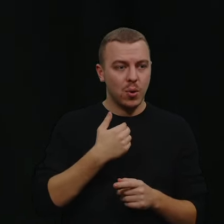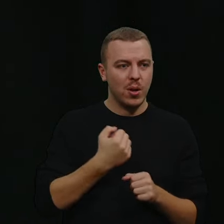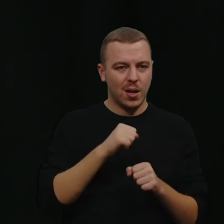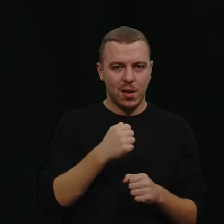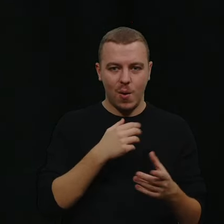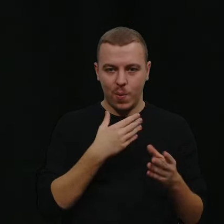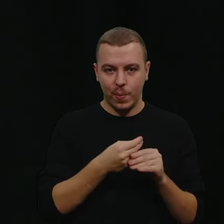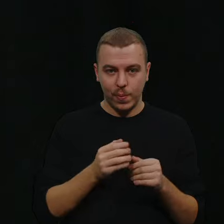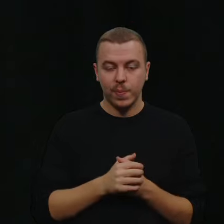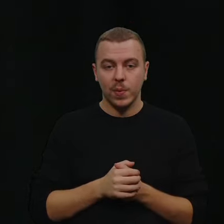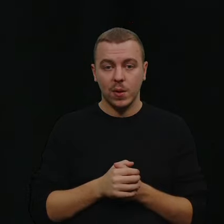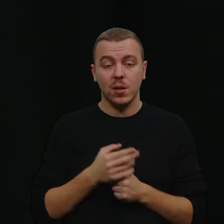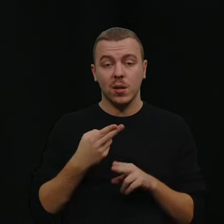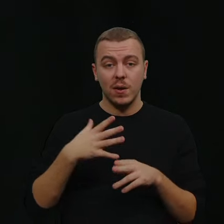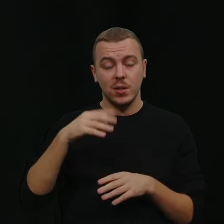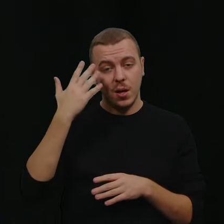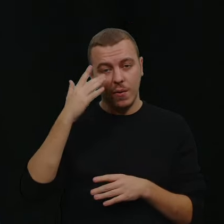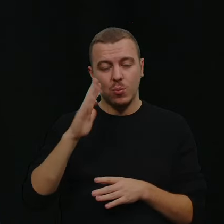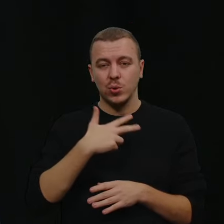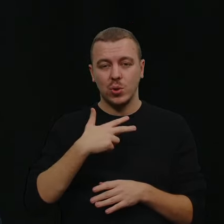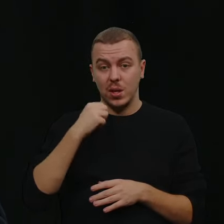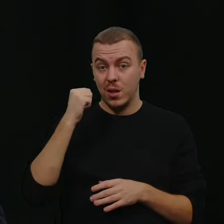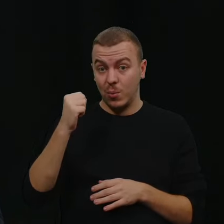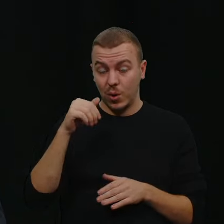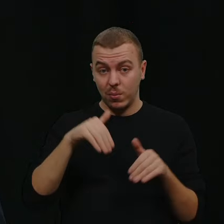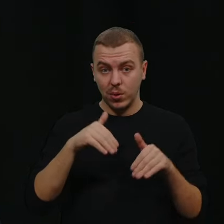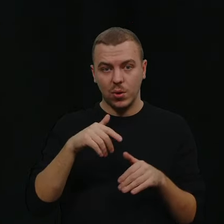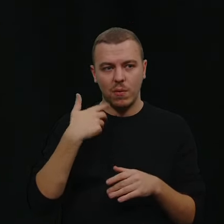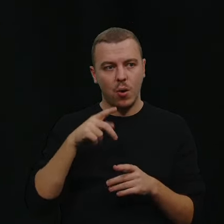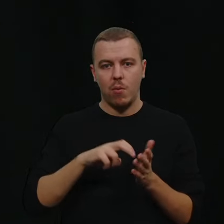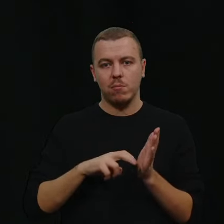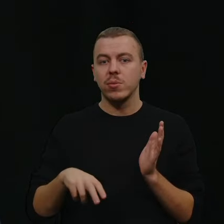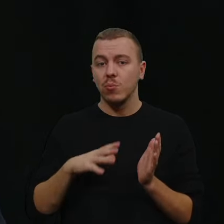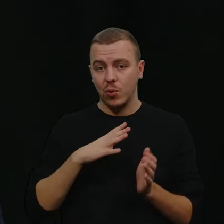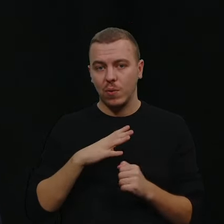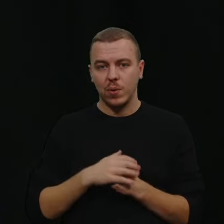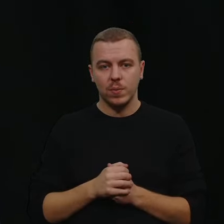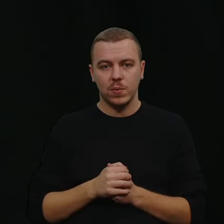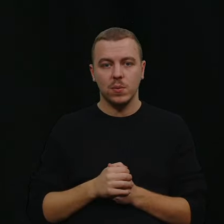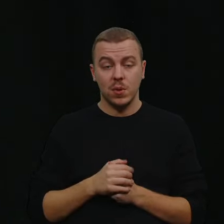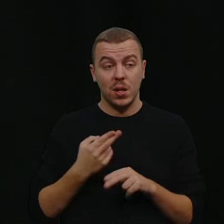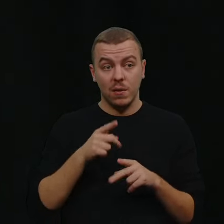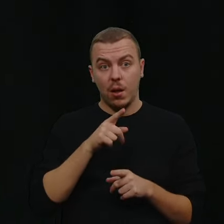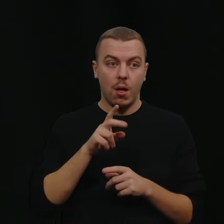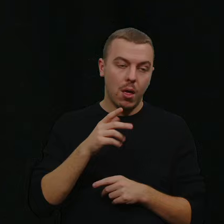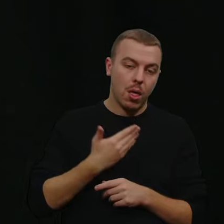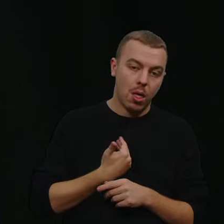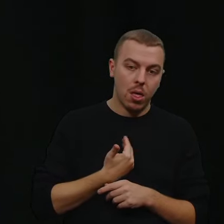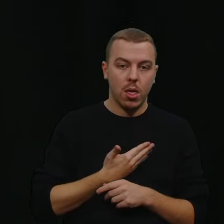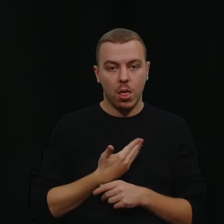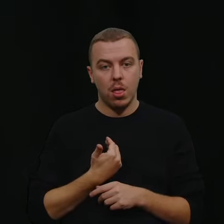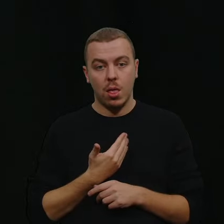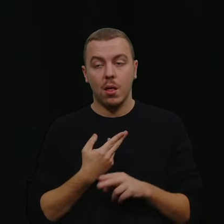kurie galvojo, kad tikriausiai balsuos už socialdemokratų partiją, dalis jų atsitraukė per juos šitą blaškimąsi ir